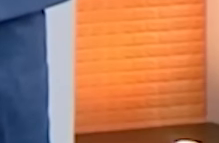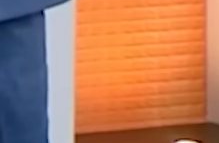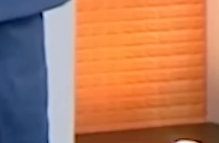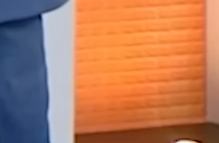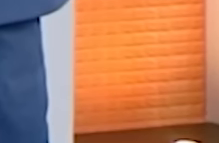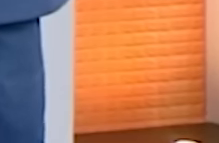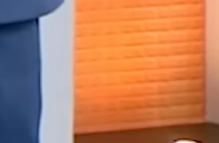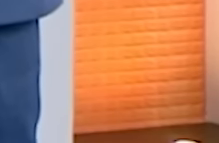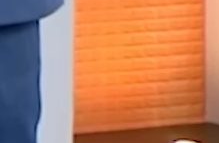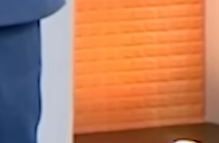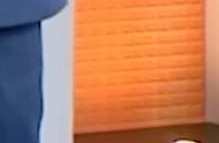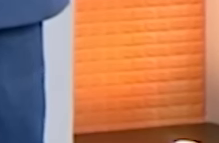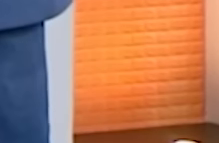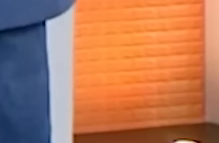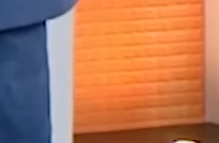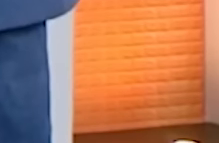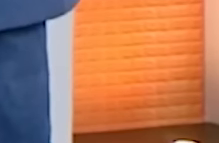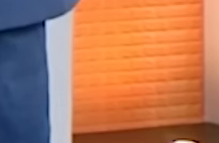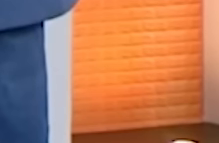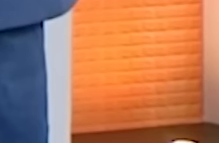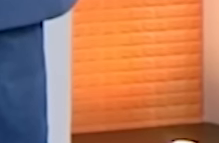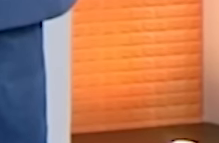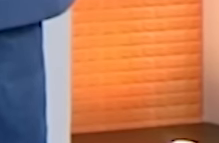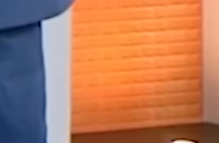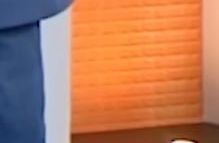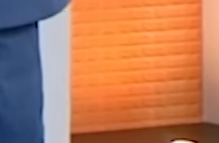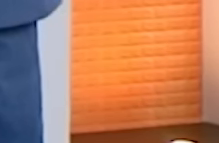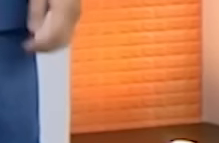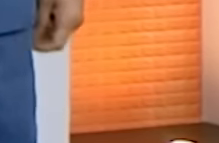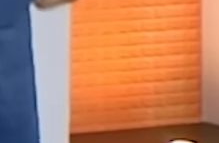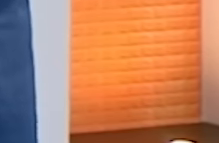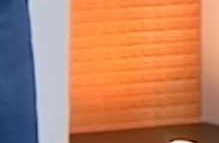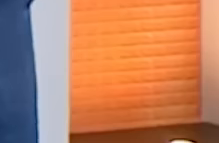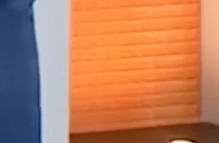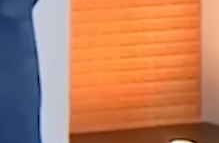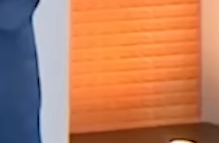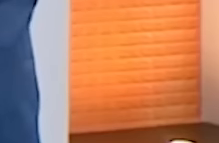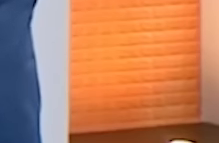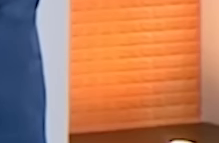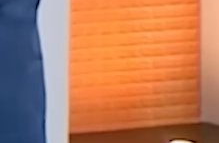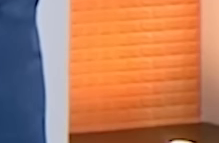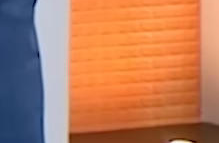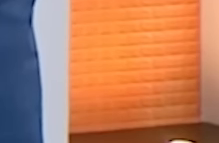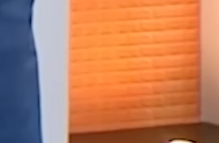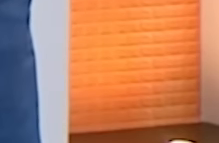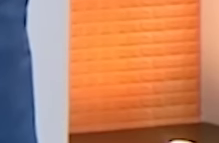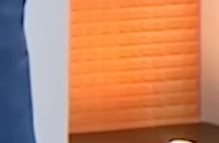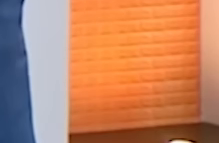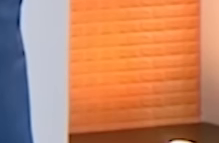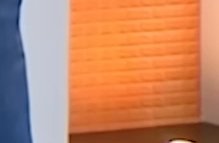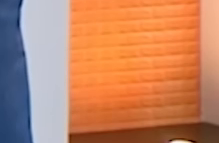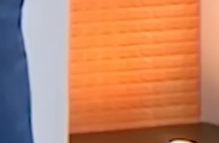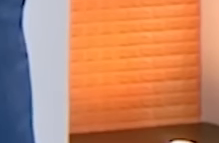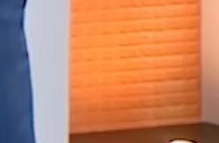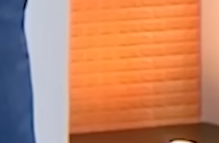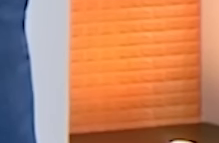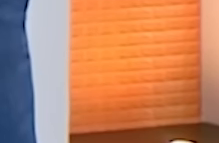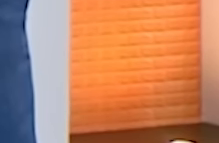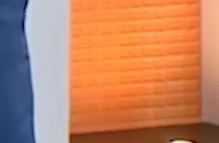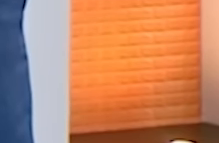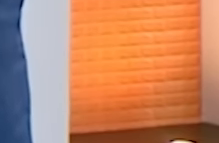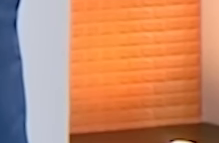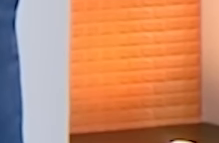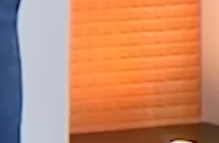Igan, mauna ka sa mga balita. Mag-subscribe sa GMA Integrated News sa YouTube. Sa mga Kapuso Abroad, subaybayan nyo kami sa